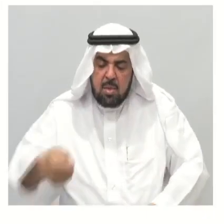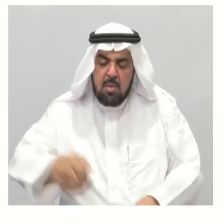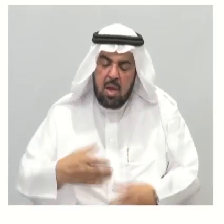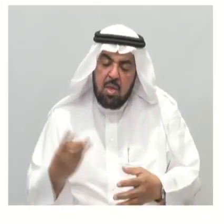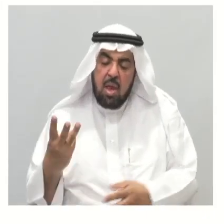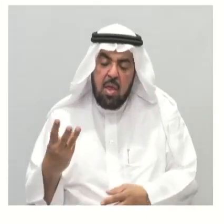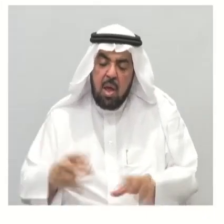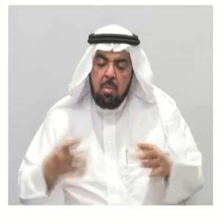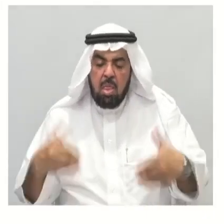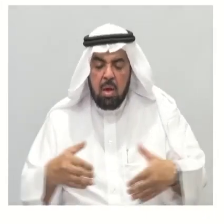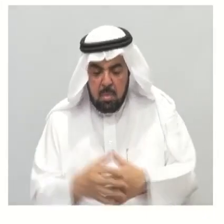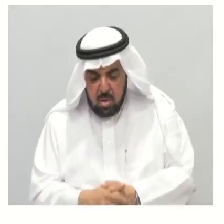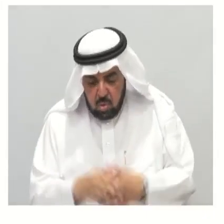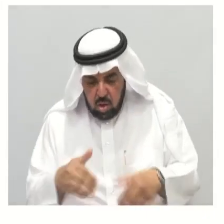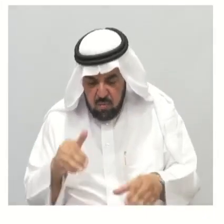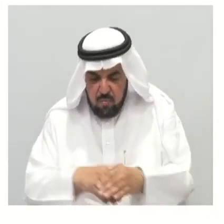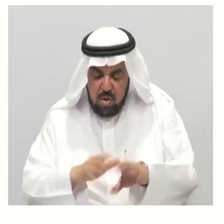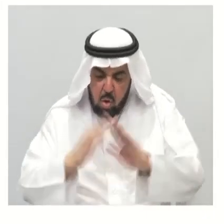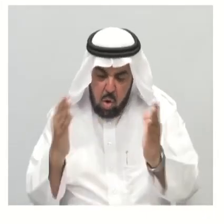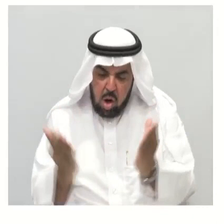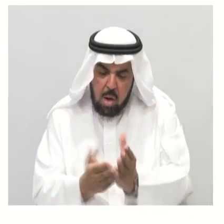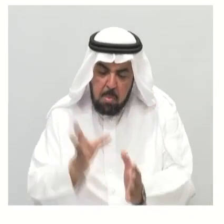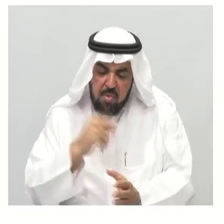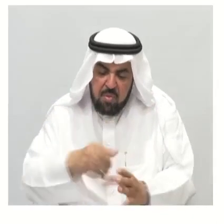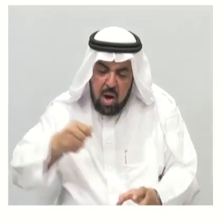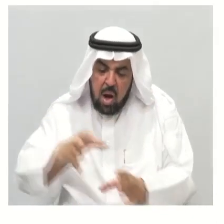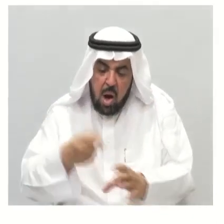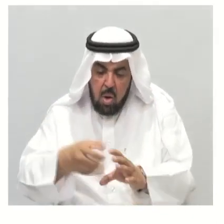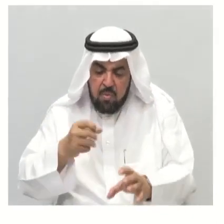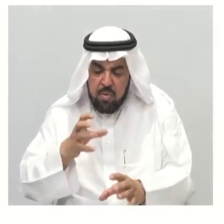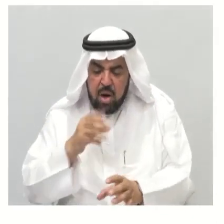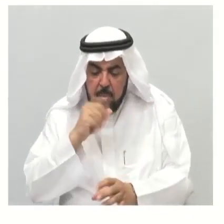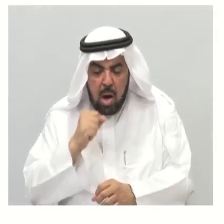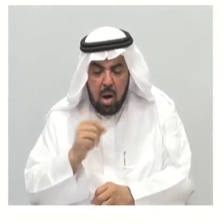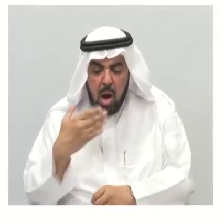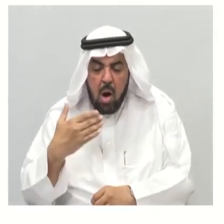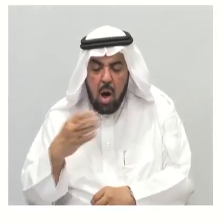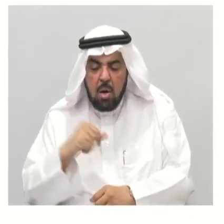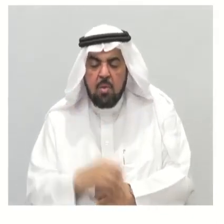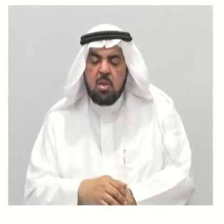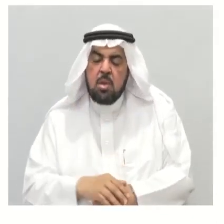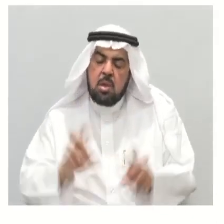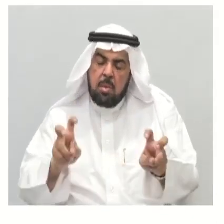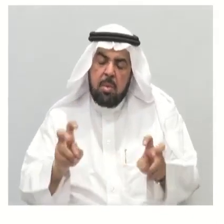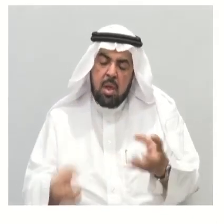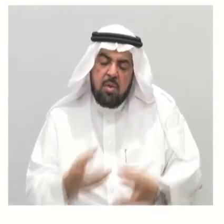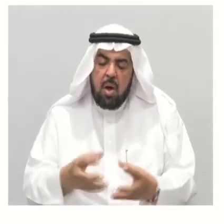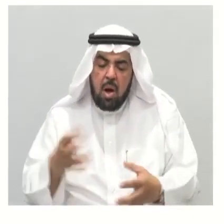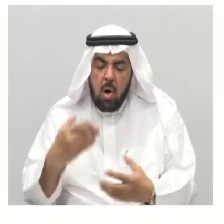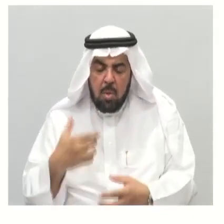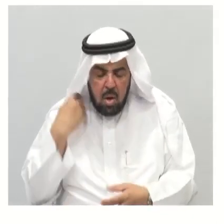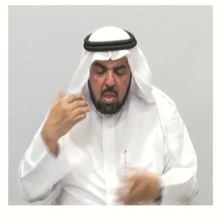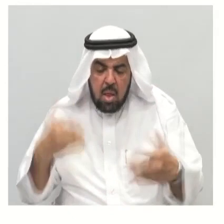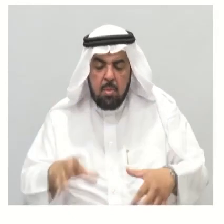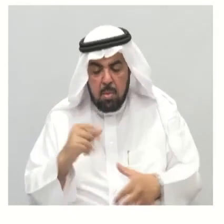ستفسد، ولكن عند وضعها في العلب المفرغة من الهواء سيمنع تفاعل الهواء معها ولا